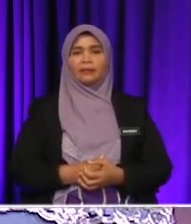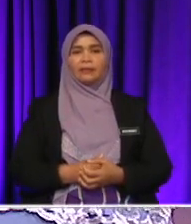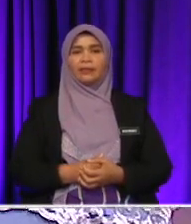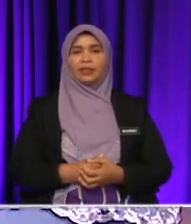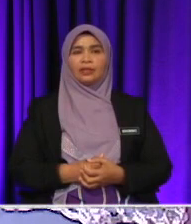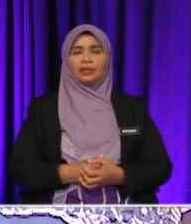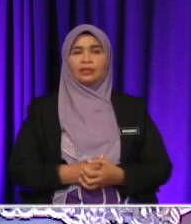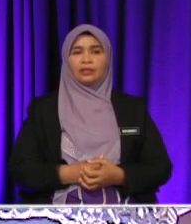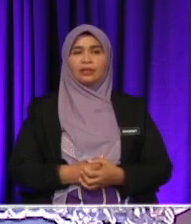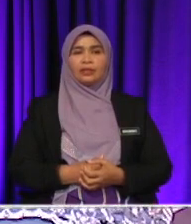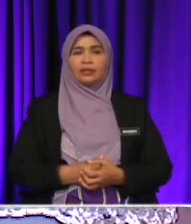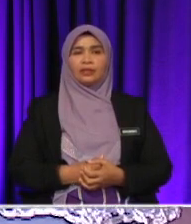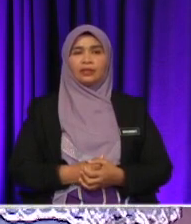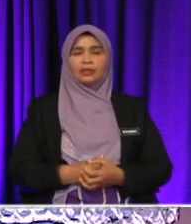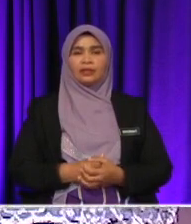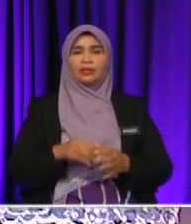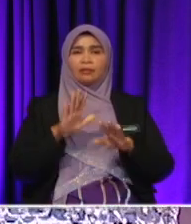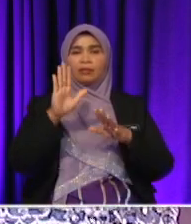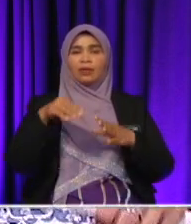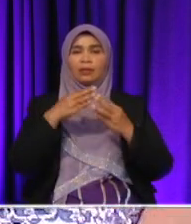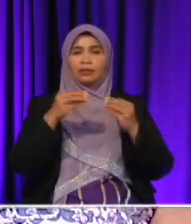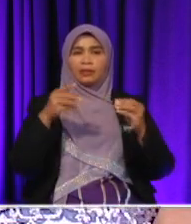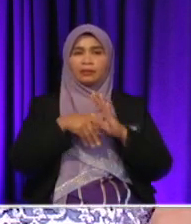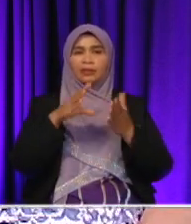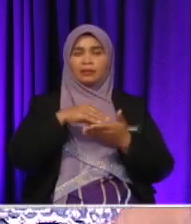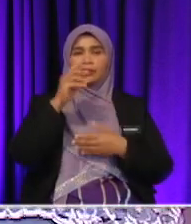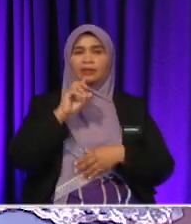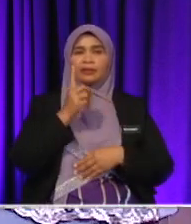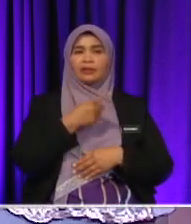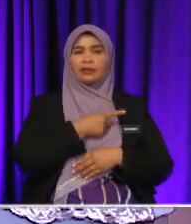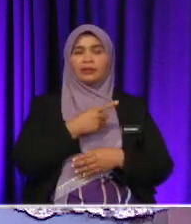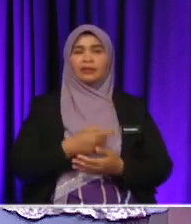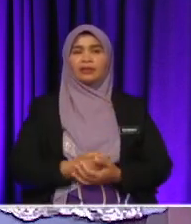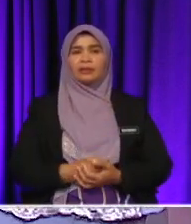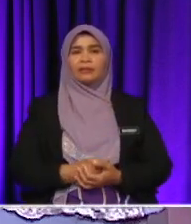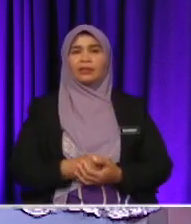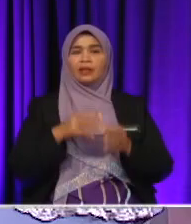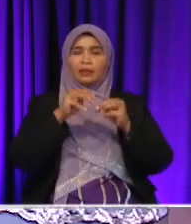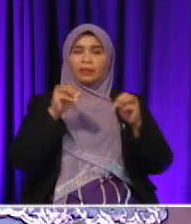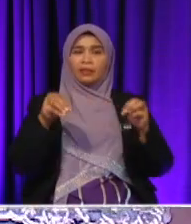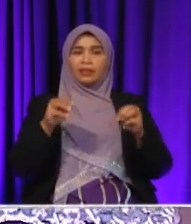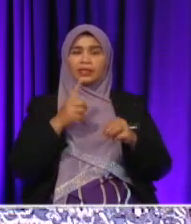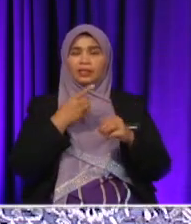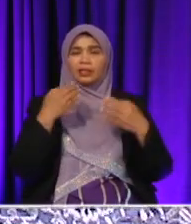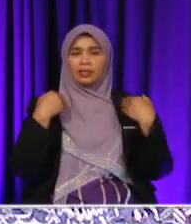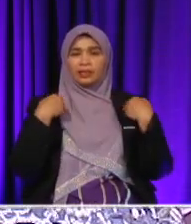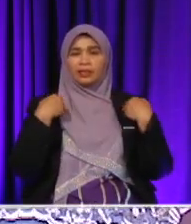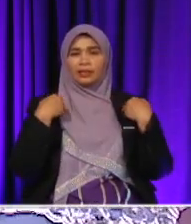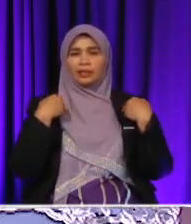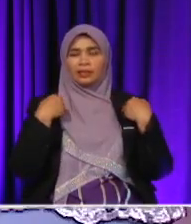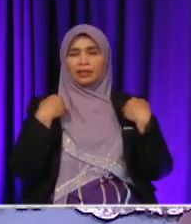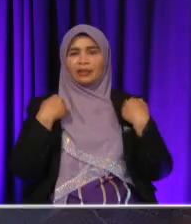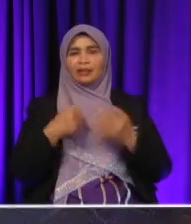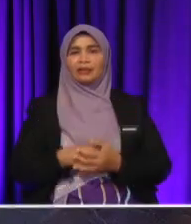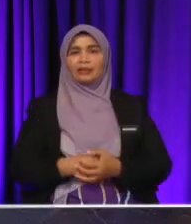zerofi sekarang Irfan tak habis lagi pembelajaran kita ah belum lagi murid-murid kita ada lagi